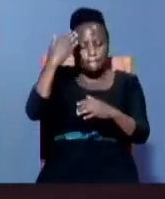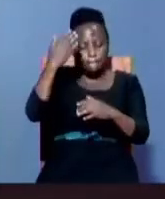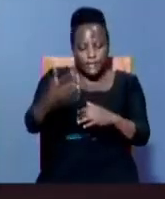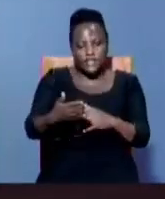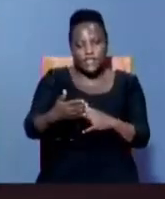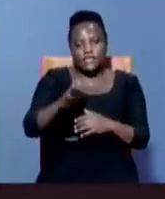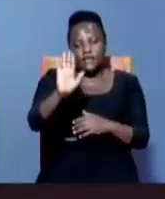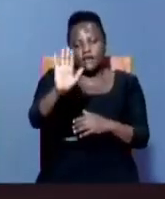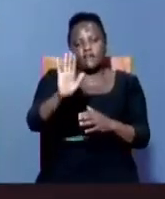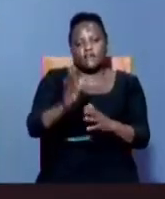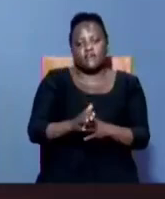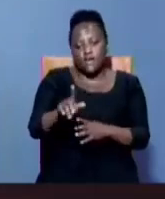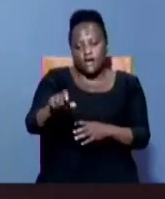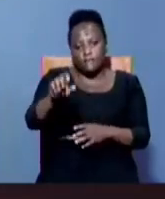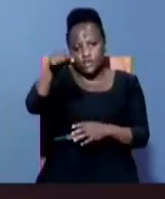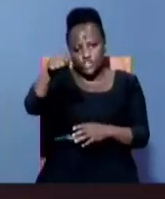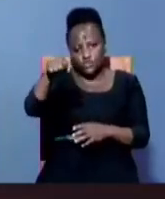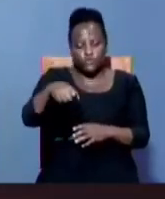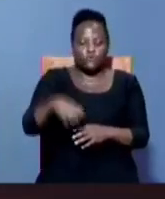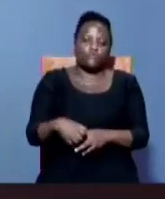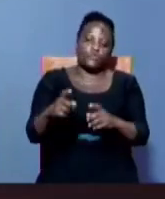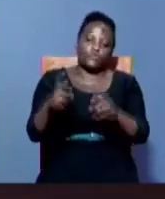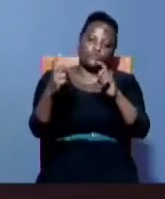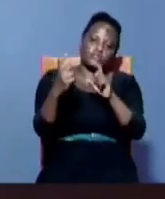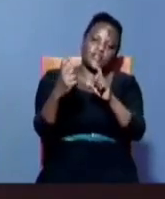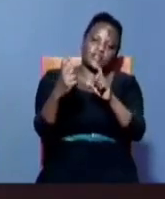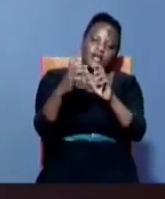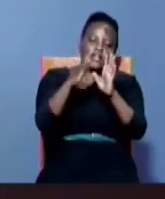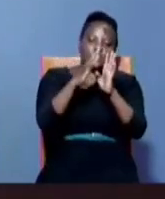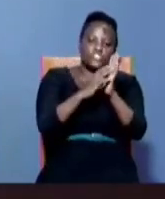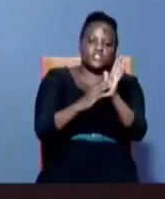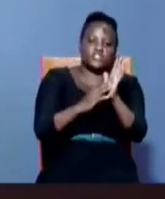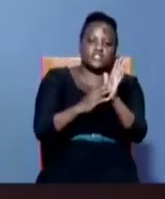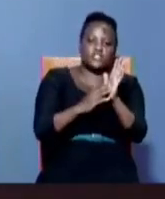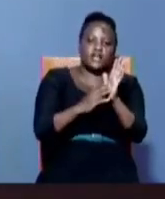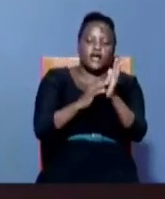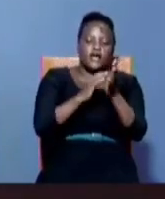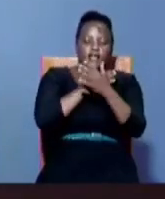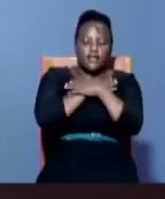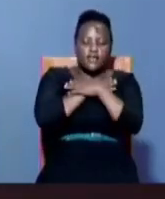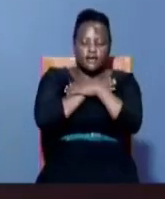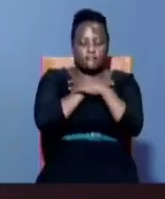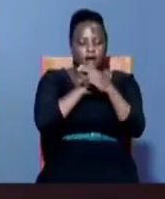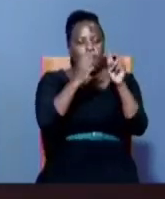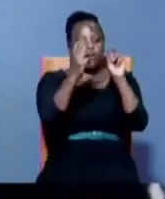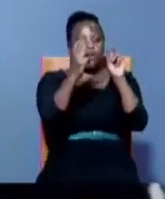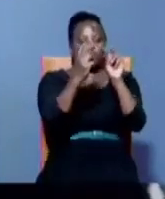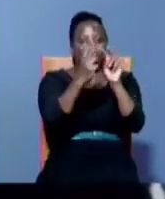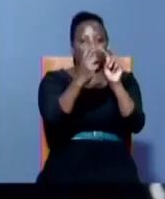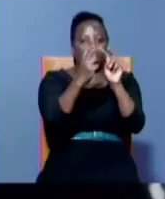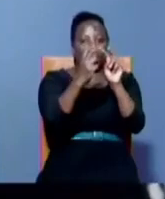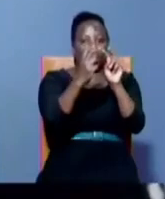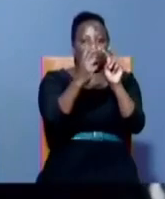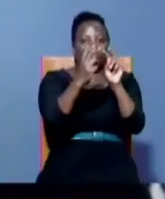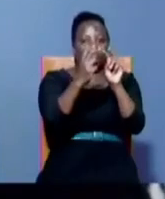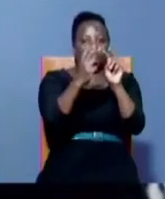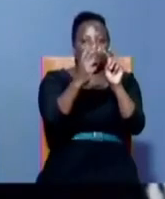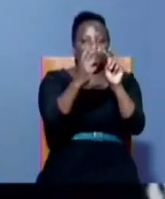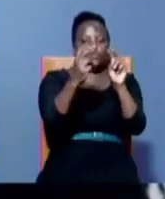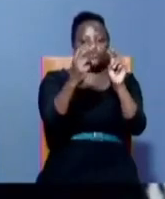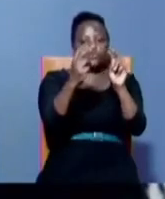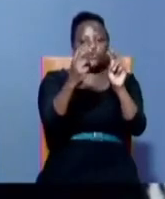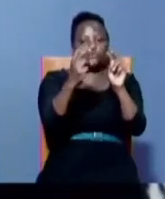yake. Hapa ndipo kwenye kutania sheria na neema, uso kwa uso. Uso kwa